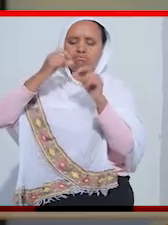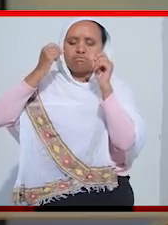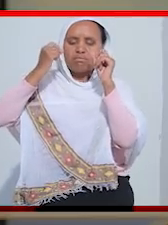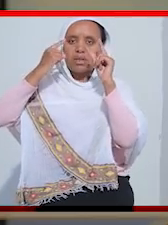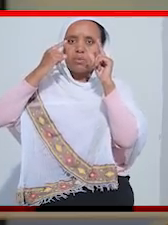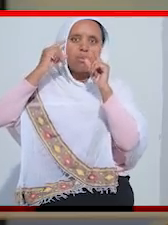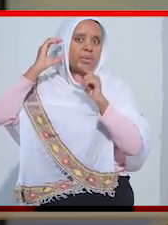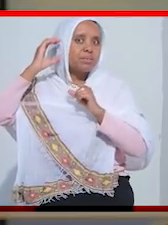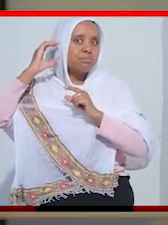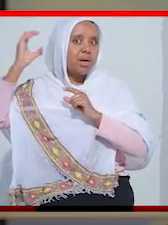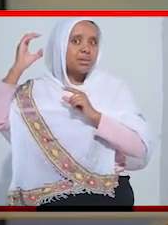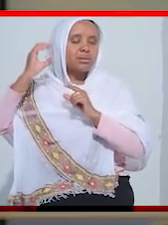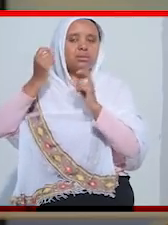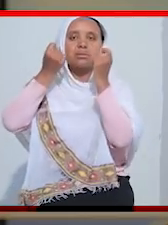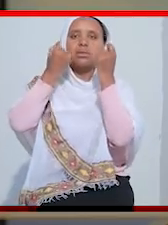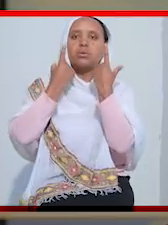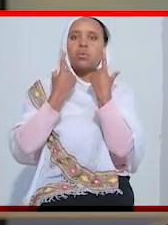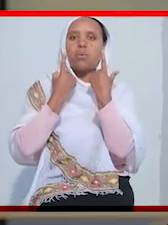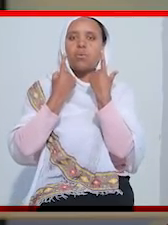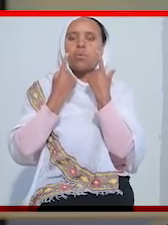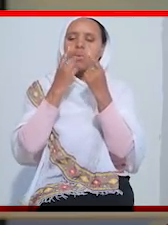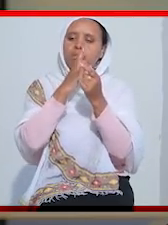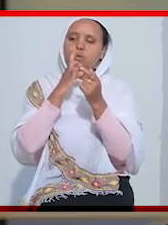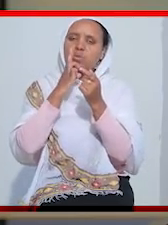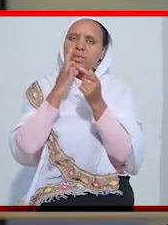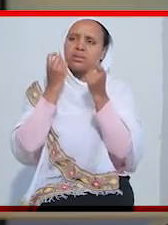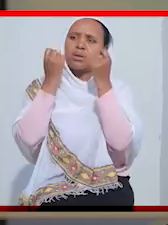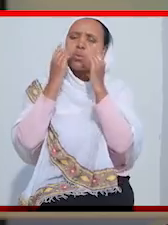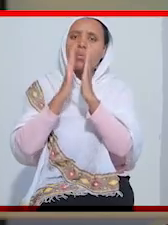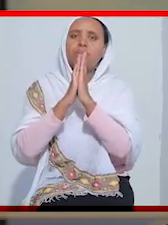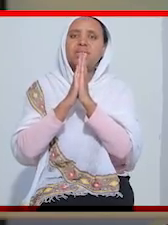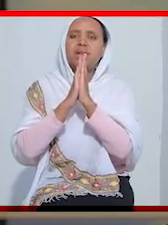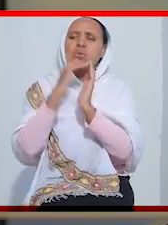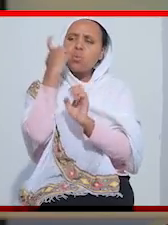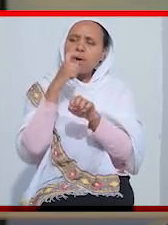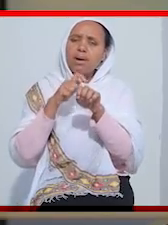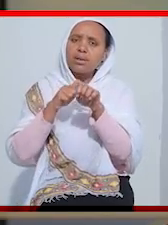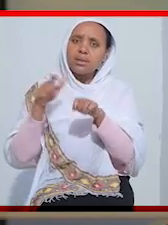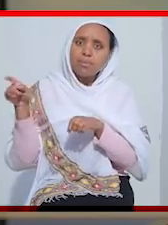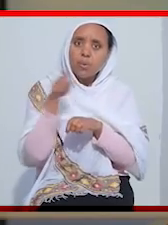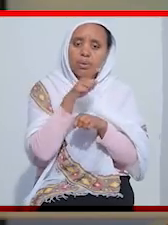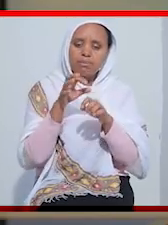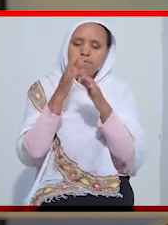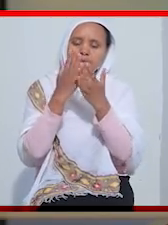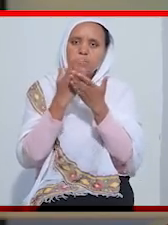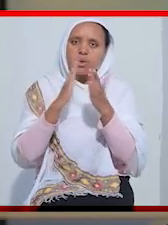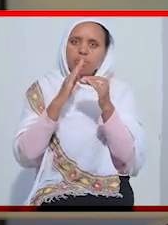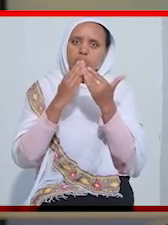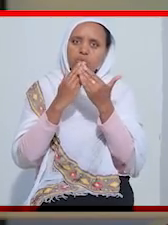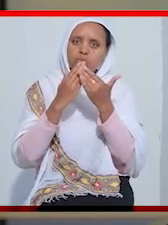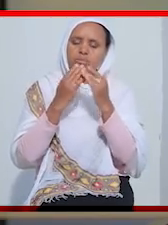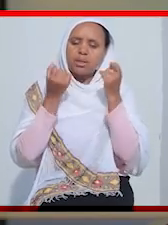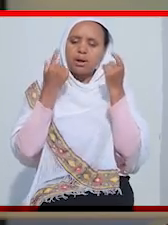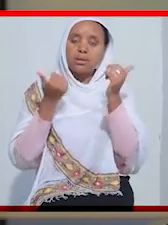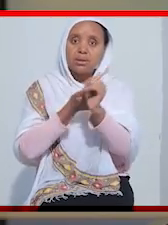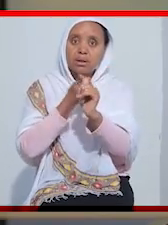መቆምን፣ ተግቶ መስማትን፣ ተግቶ መጾምን፣ ተግቶ መጸለይን፣ ሁልጊዜም ቢሆን መንፈሳዊ ነገርን